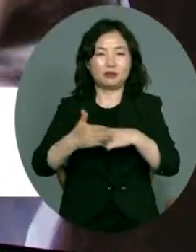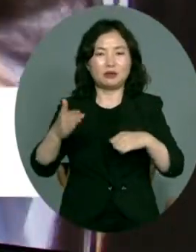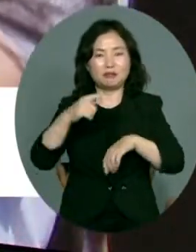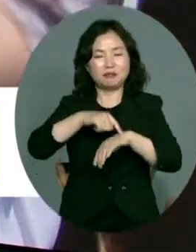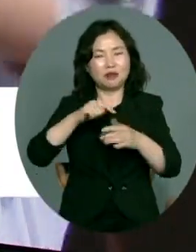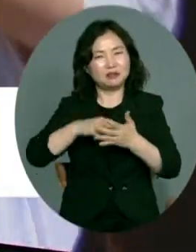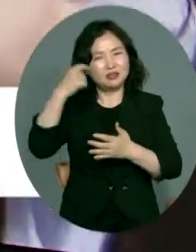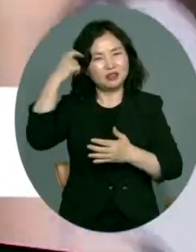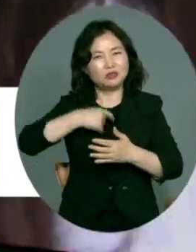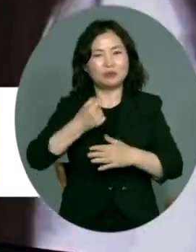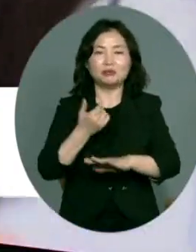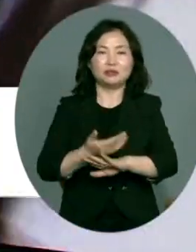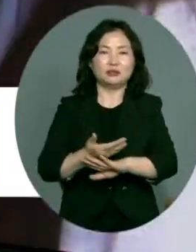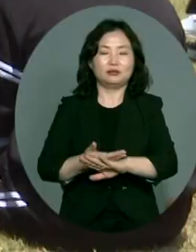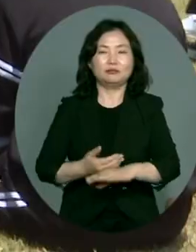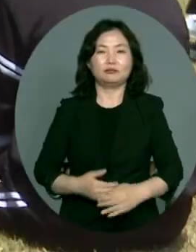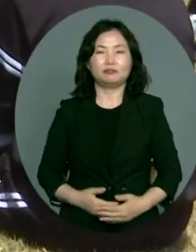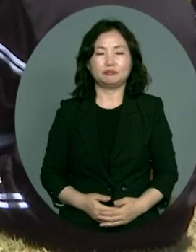현장을 다녀왔습니다